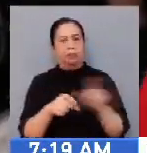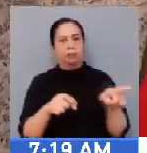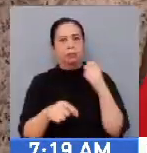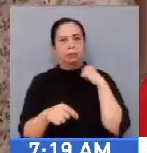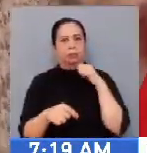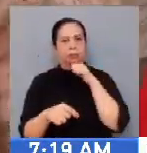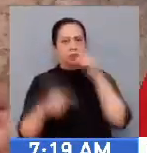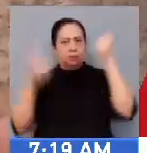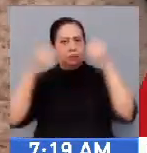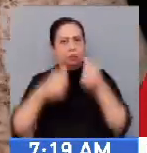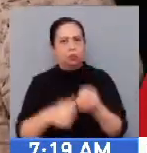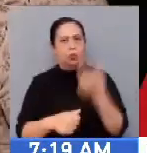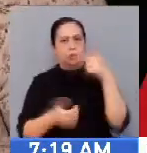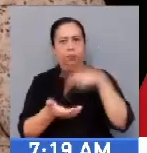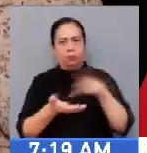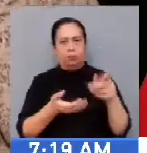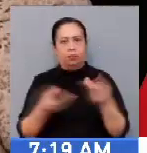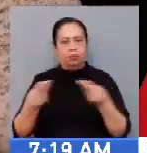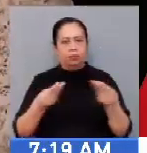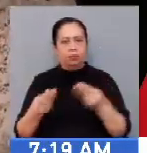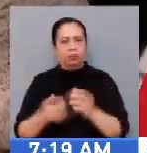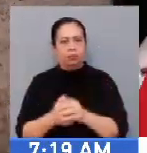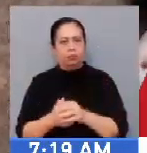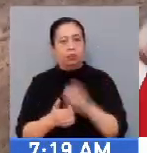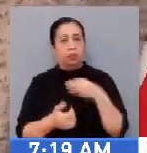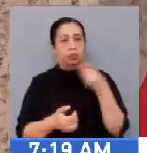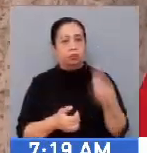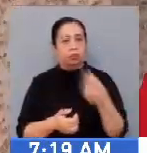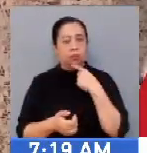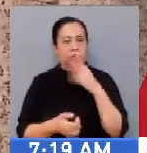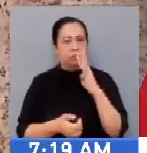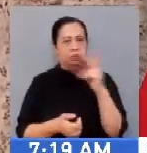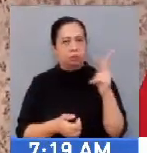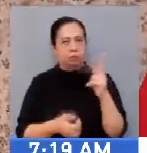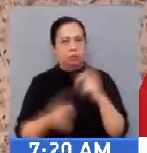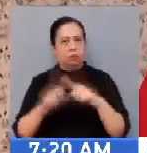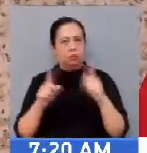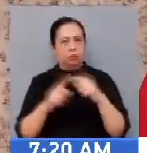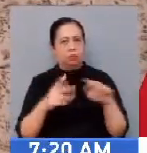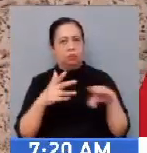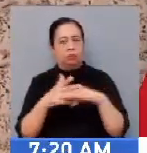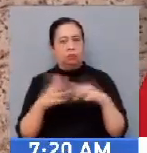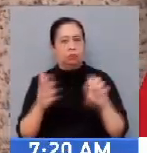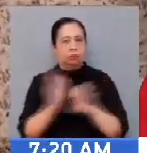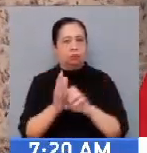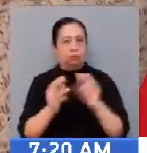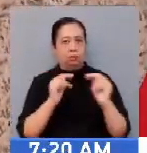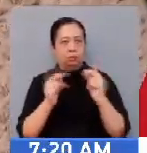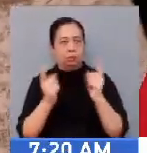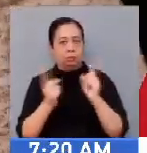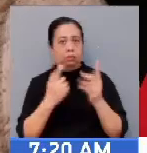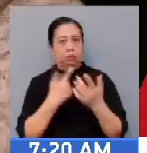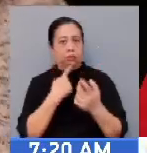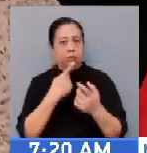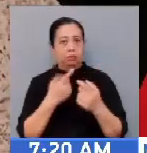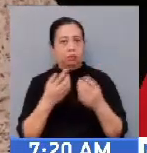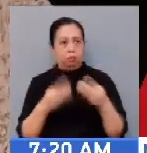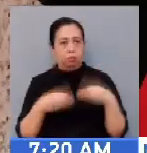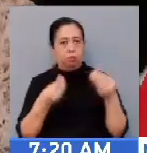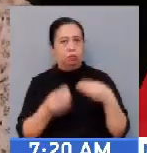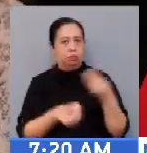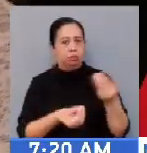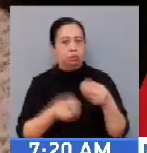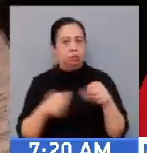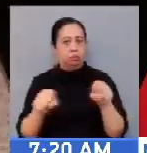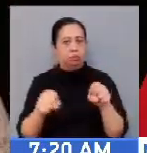bayaran. Unang bigay ko sa kanya, sabi ko 4K lang, pero pag kinusumok, ngayon naipag-usap, sabi ko, okay, bibigay ko yung motor kayo magpagawa